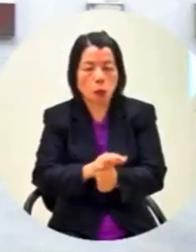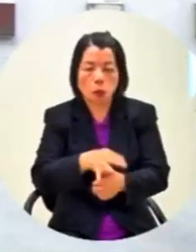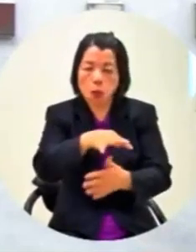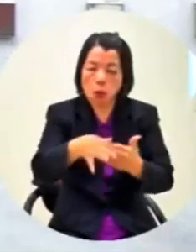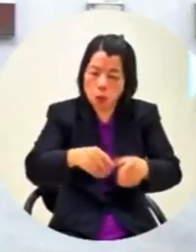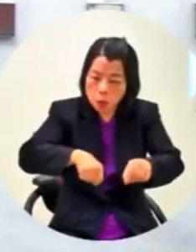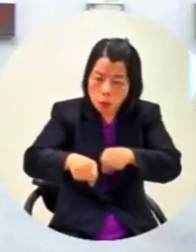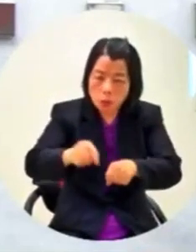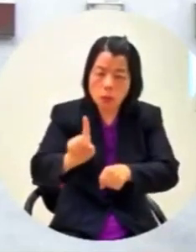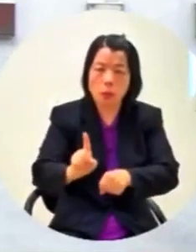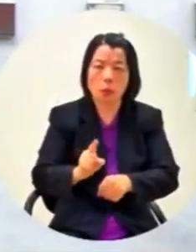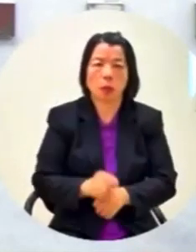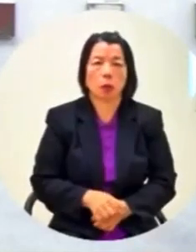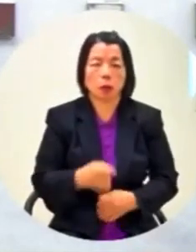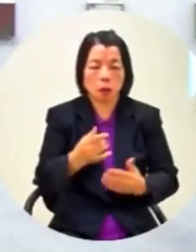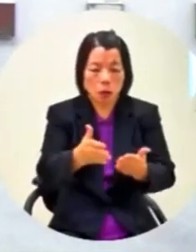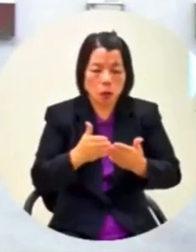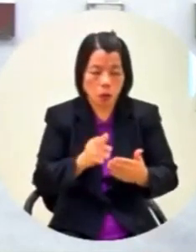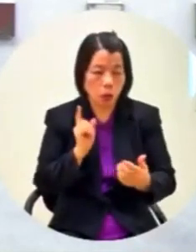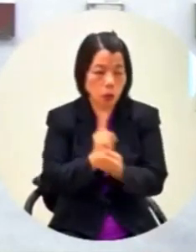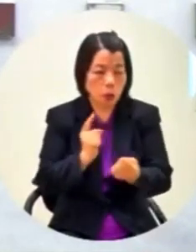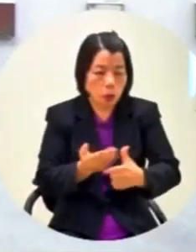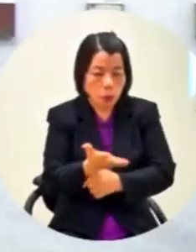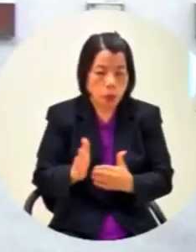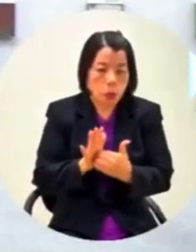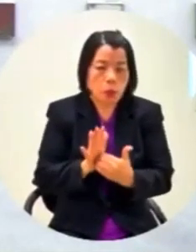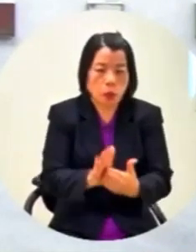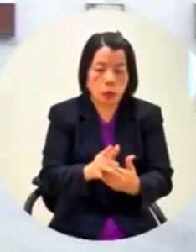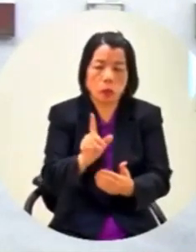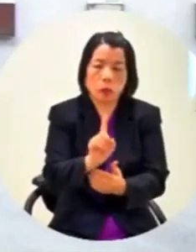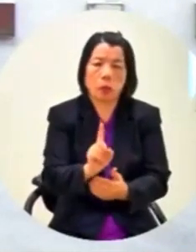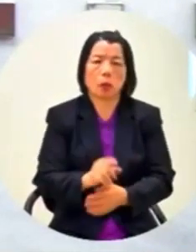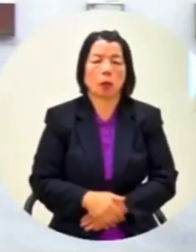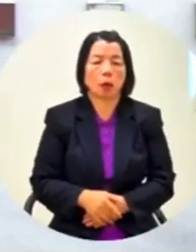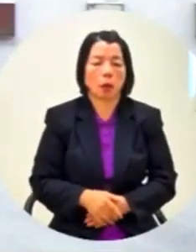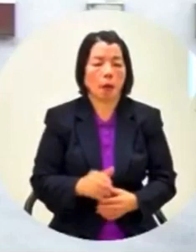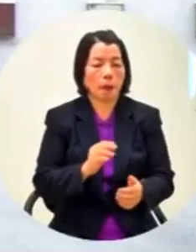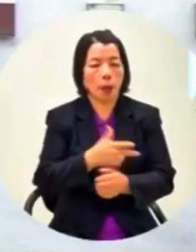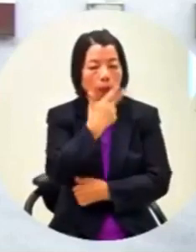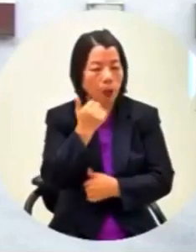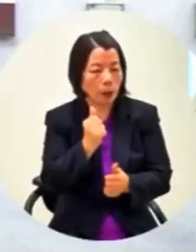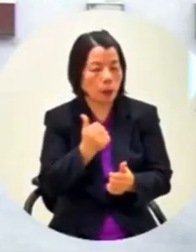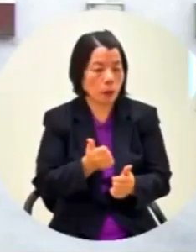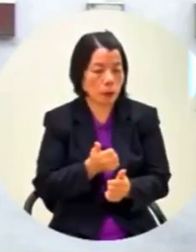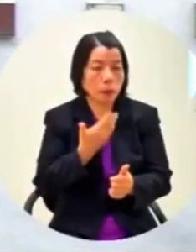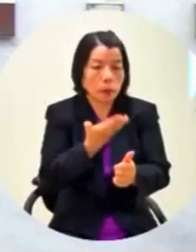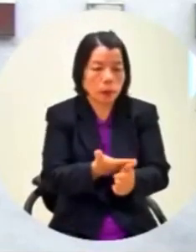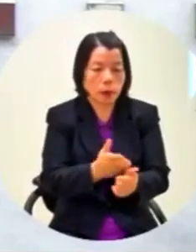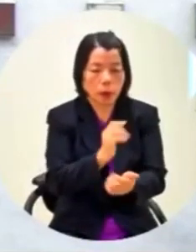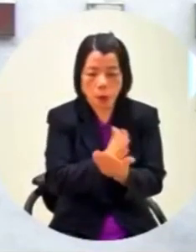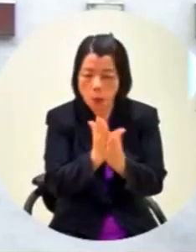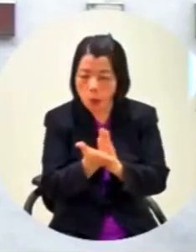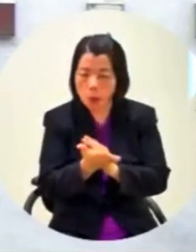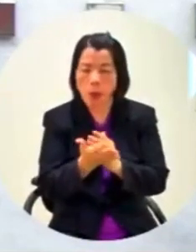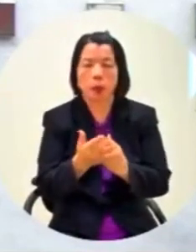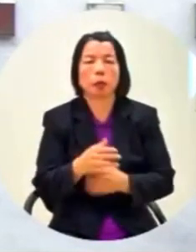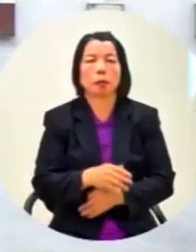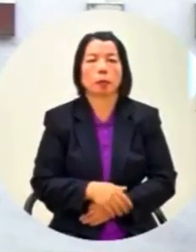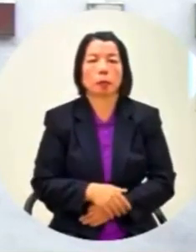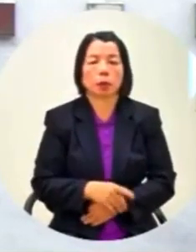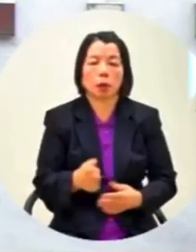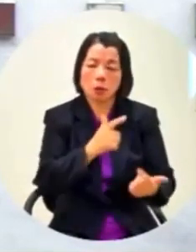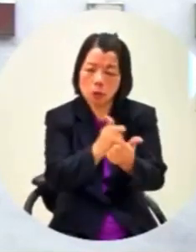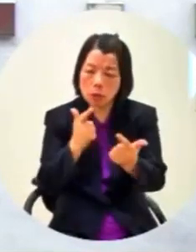出防疫纾困的大补贴，方便产业及民众迅速查出各项适用的补